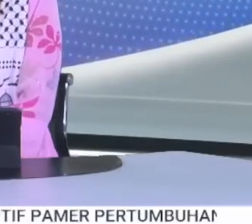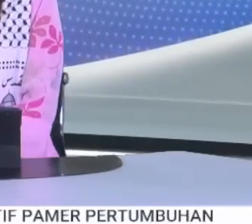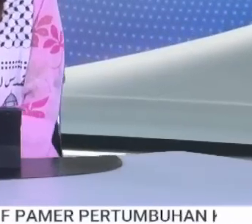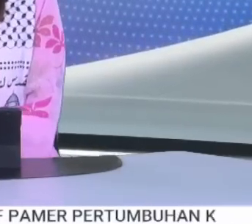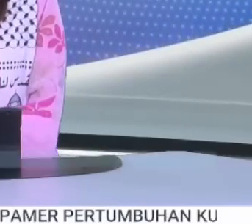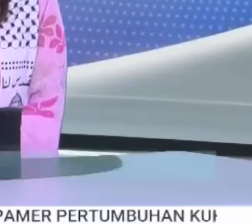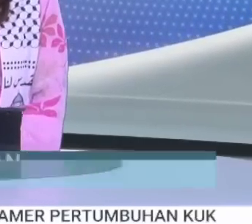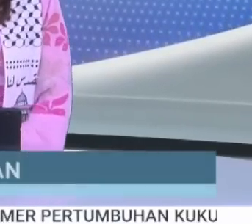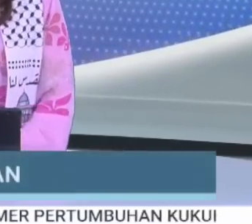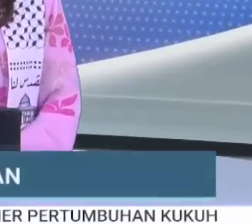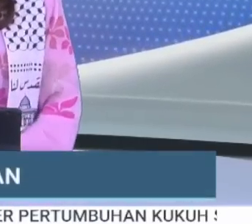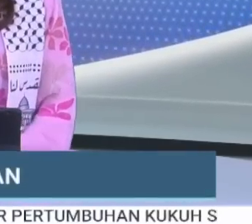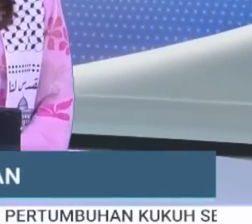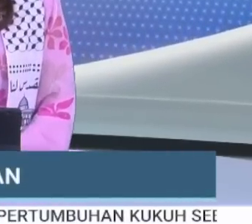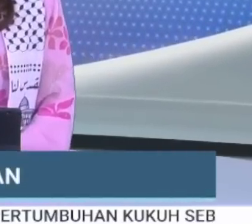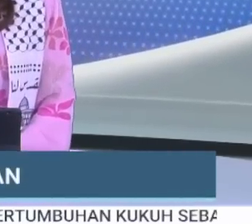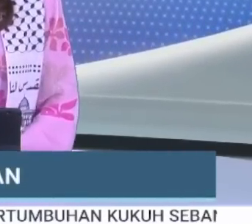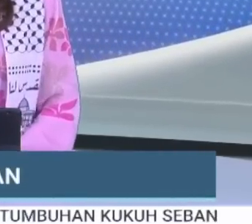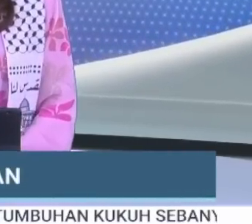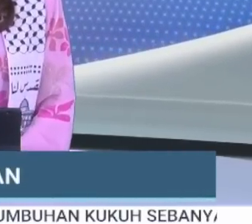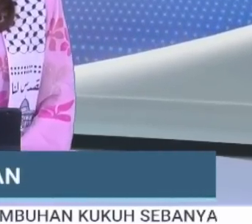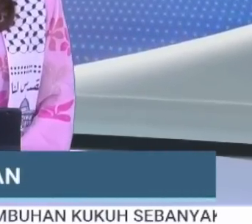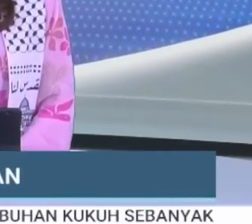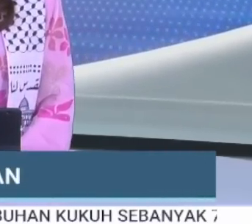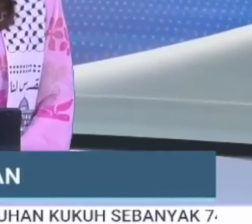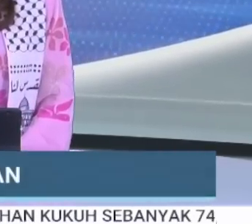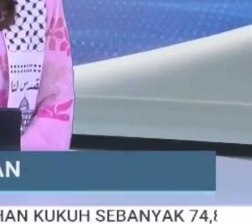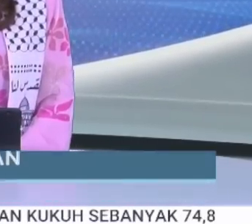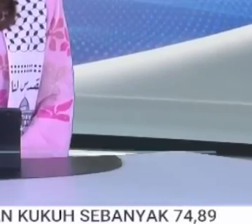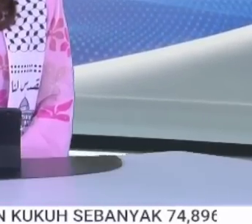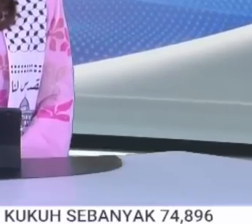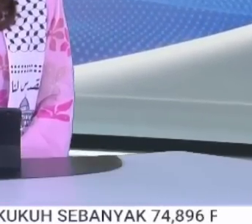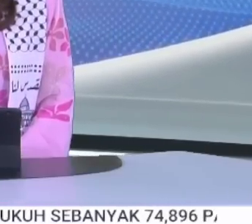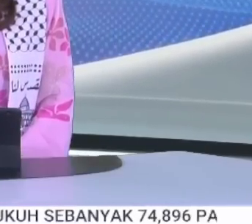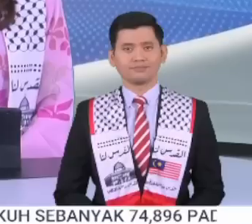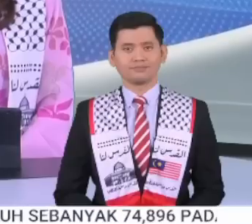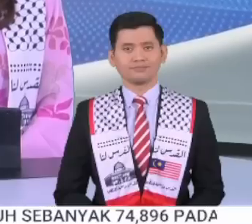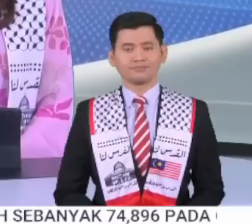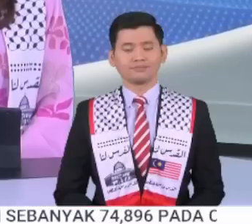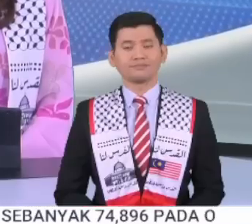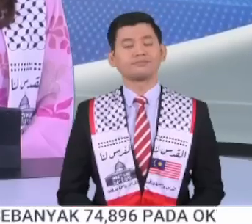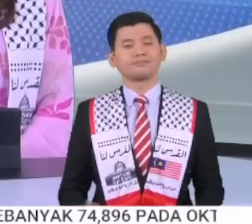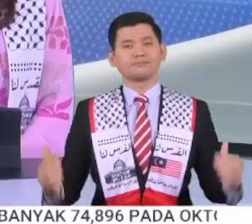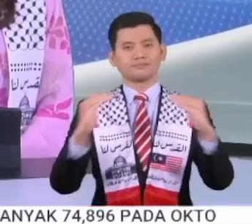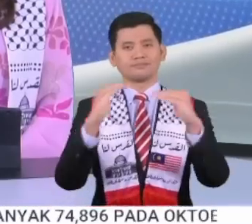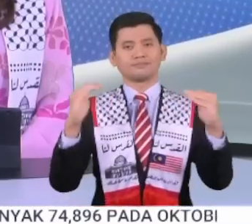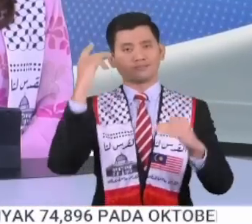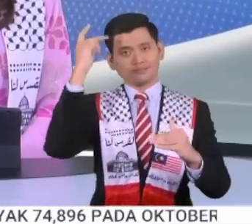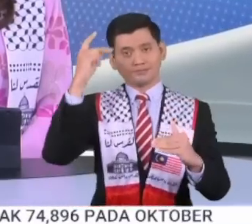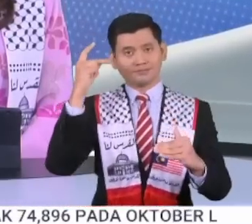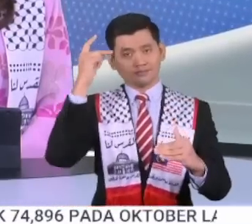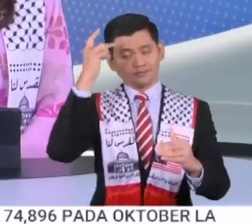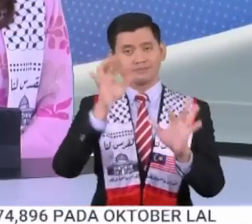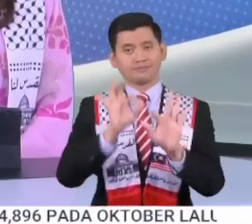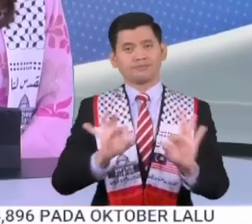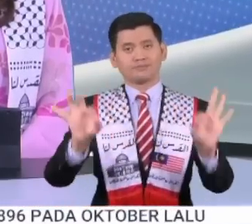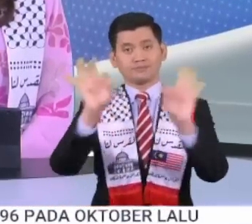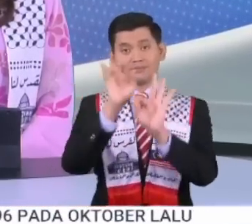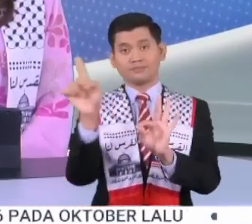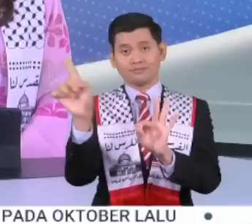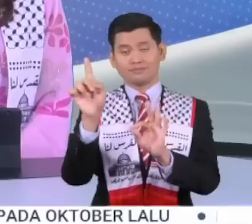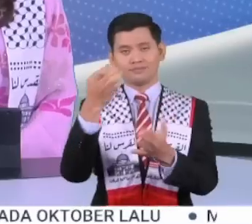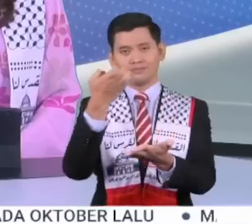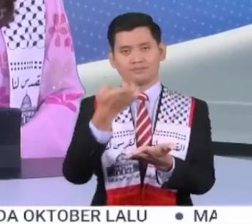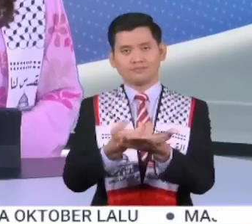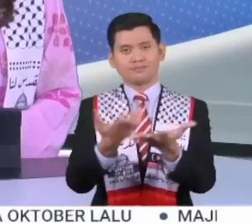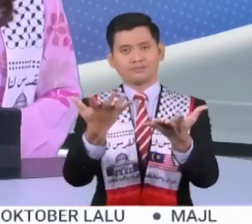Assalamualaikum, salam Malaysia Madani. Kestabilan politik dan dasar yang jelas adalah sama penting bagi mana-mana ekonomi untuk berkembang